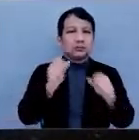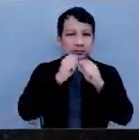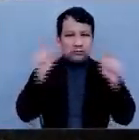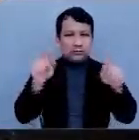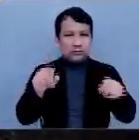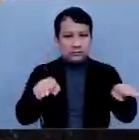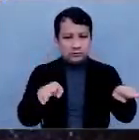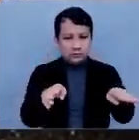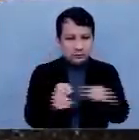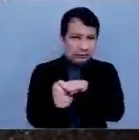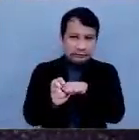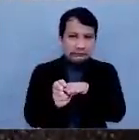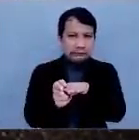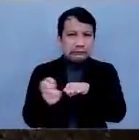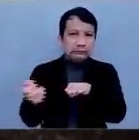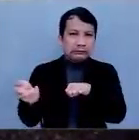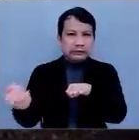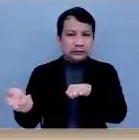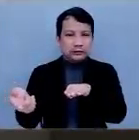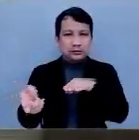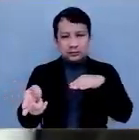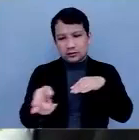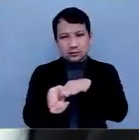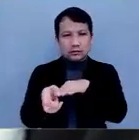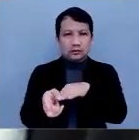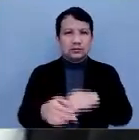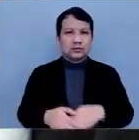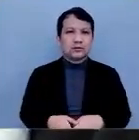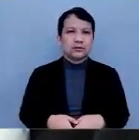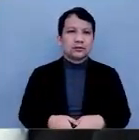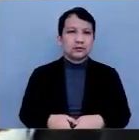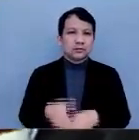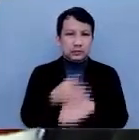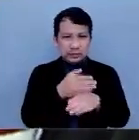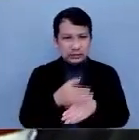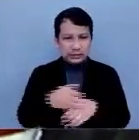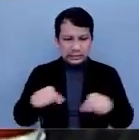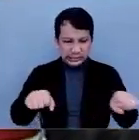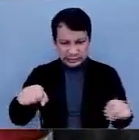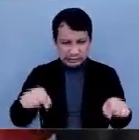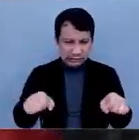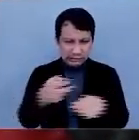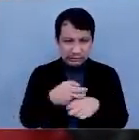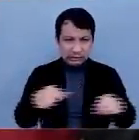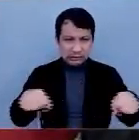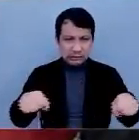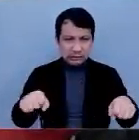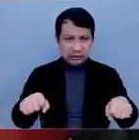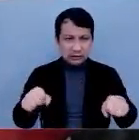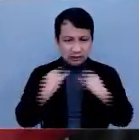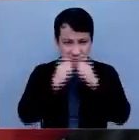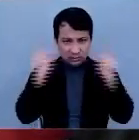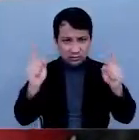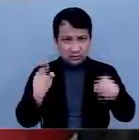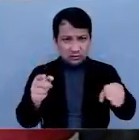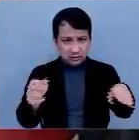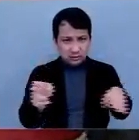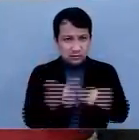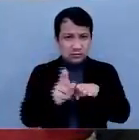nang may bumunggo sa kanila. Ingat na ingat ako dyan, malalakit na kayong umaano dyan. Nabigla na lang, tumilapon na lang